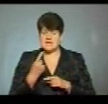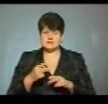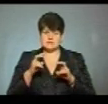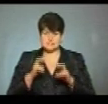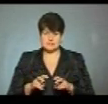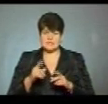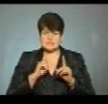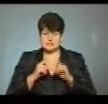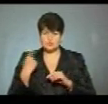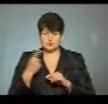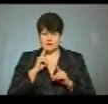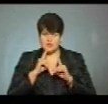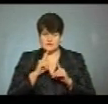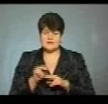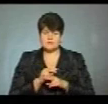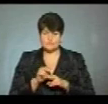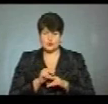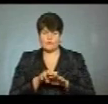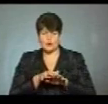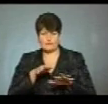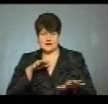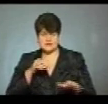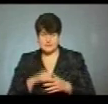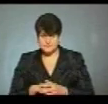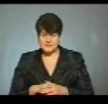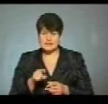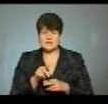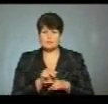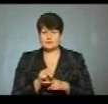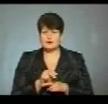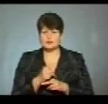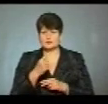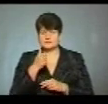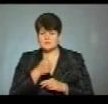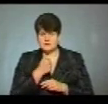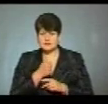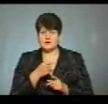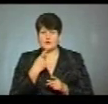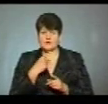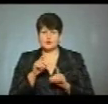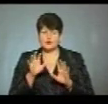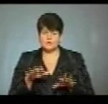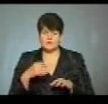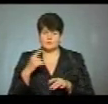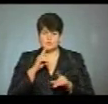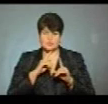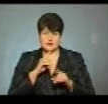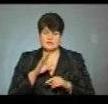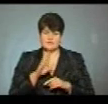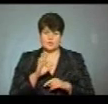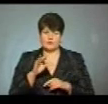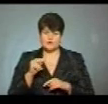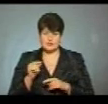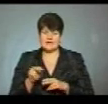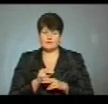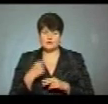сесії облради у відремонтованій конференц-залі. Її ремонтували впродовж року. За словами голови обласної ради Віктора Овчарука, на